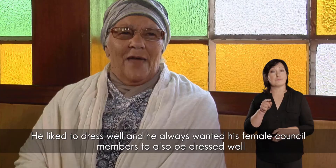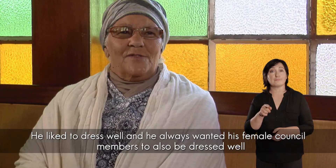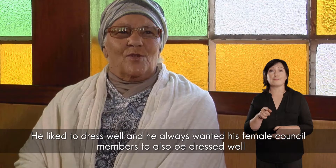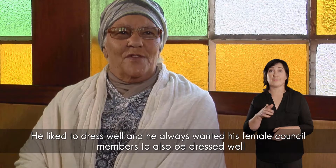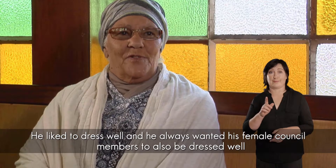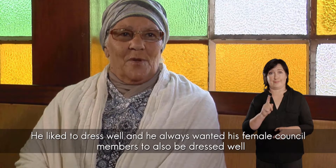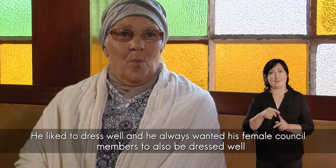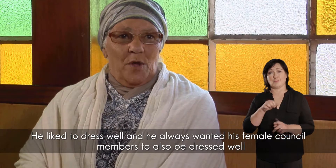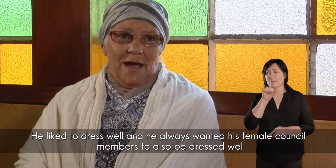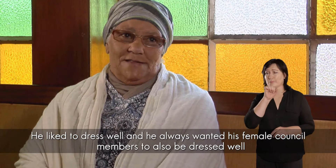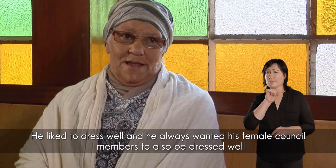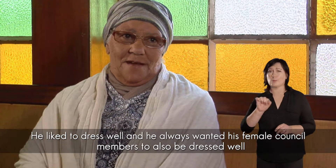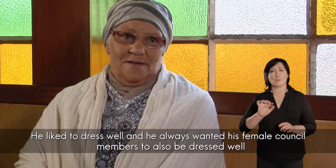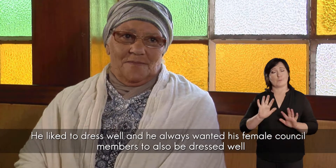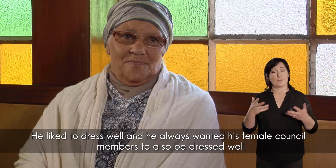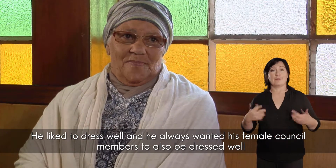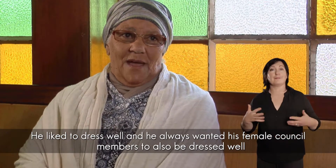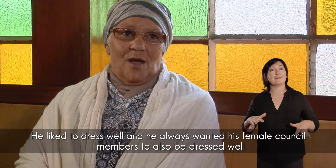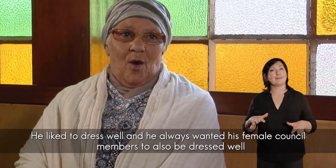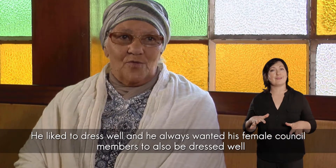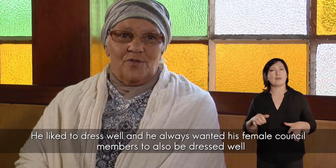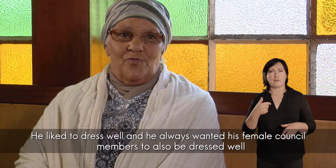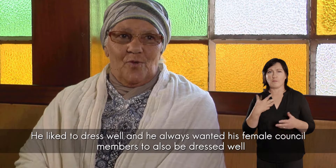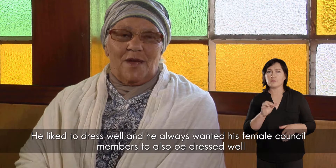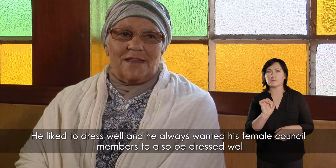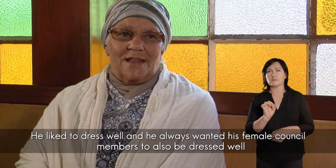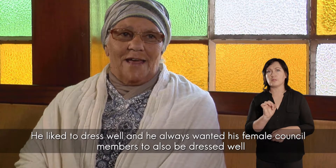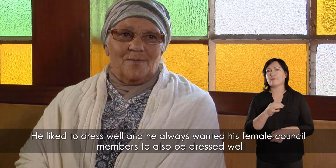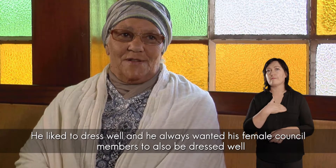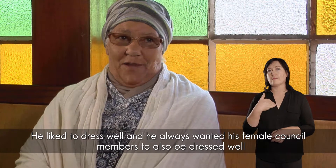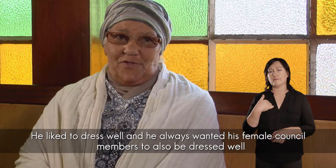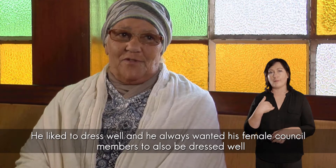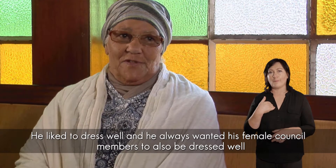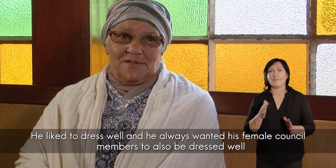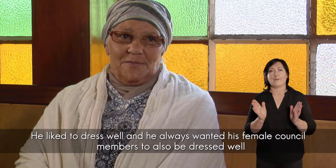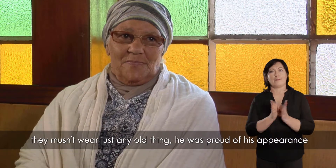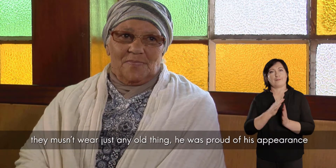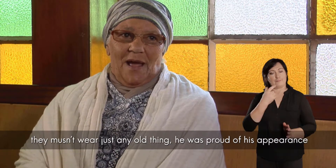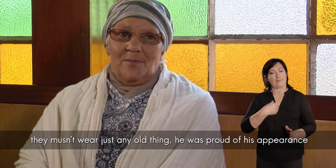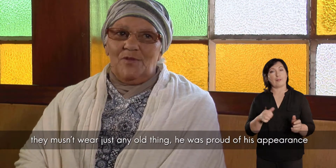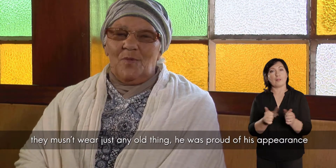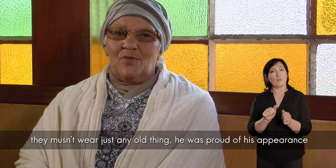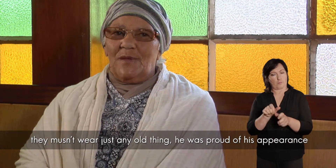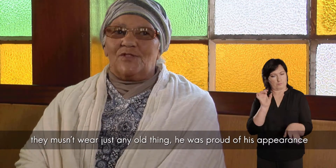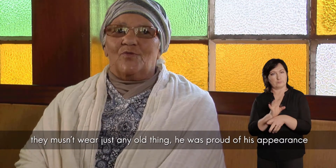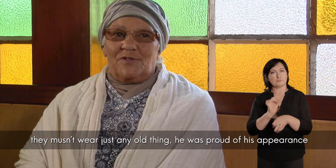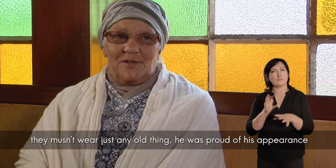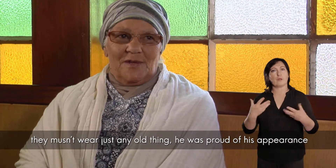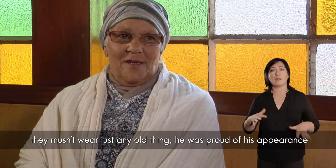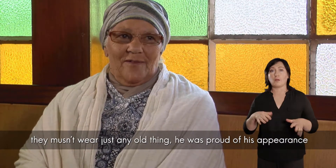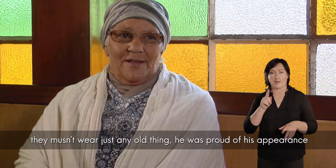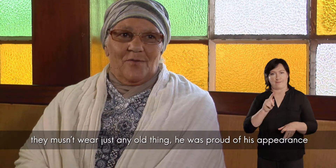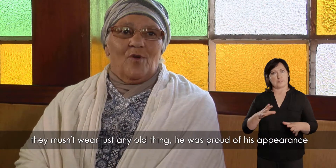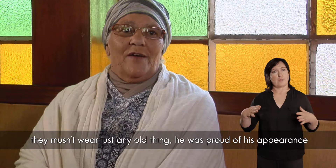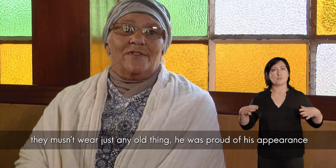Hy was ook liever mooi aantrek. Hy het gehou, sy vrouwe kerkrade moet deftig wees. Hulle moe zomaar zomaar net zo wees nie.